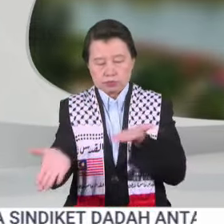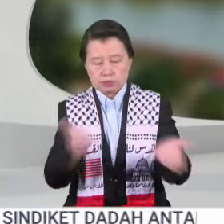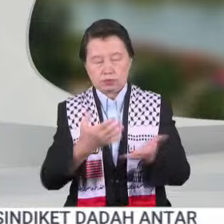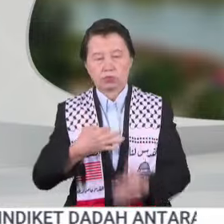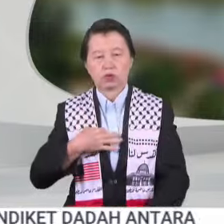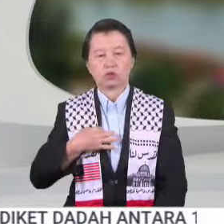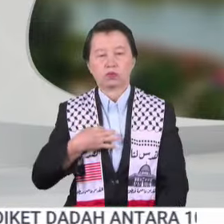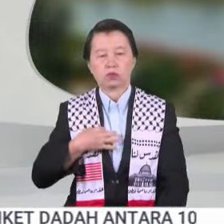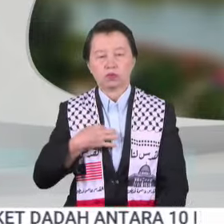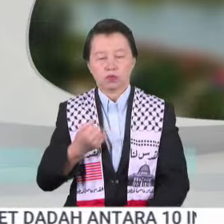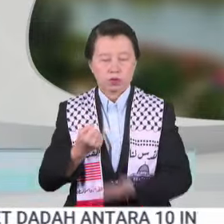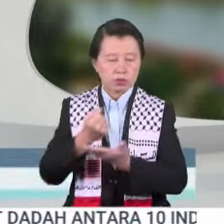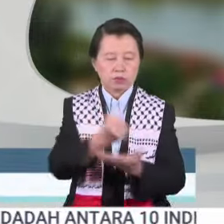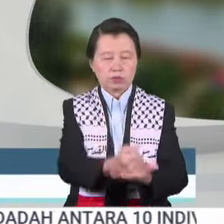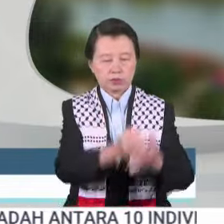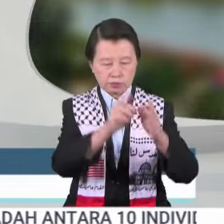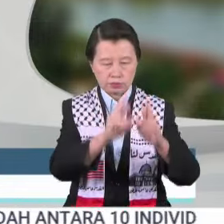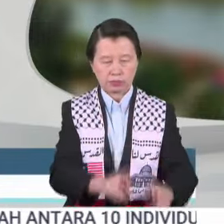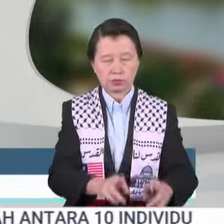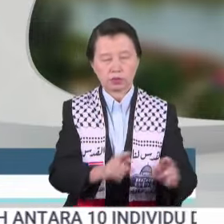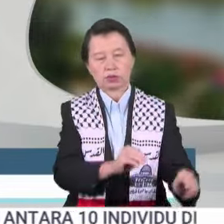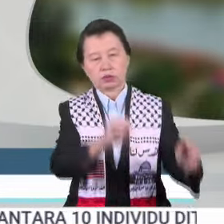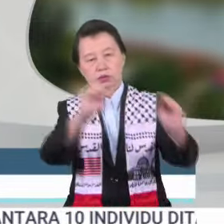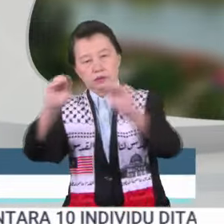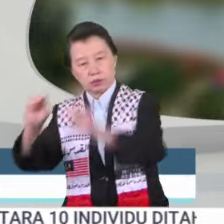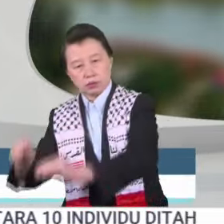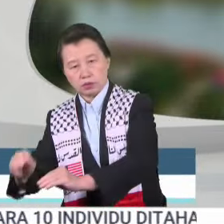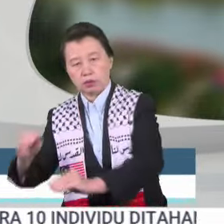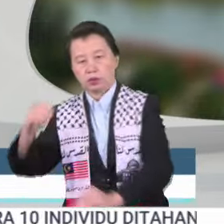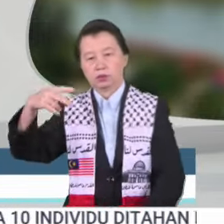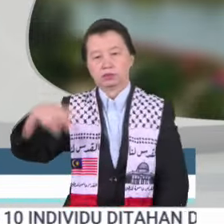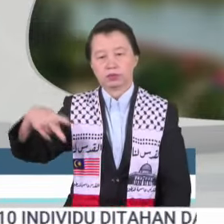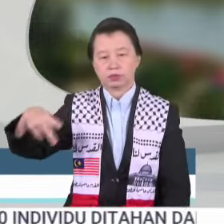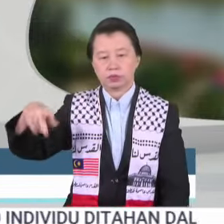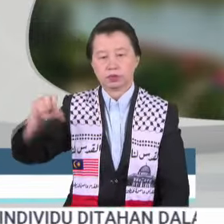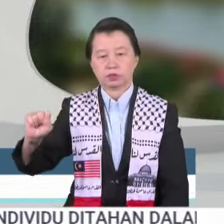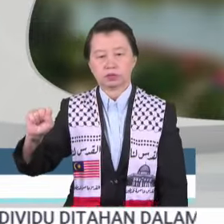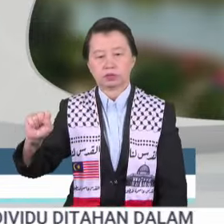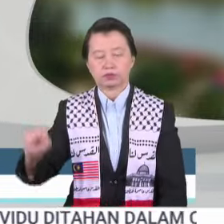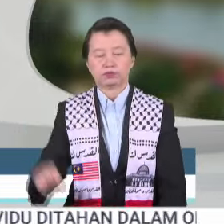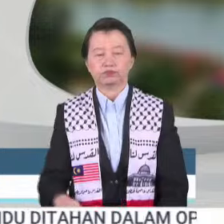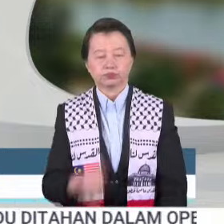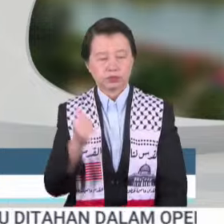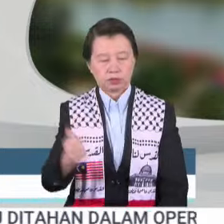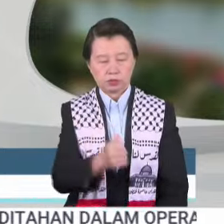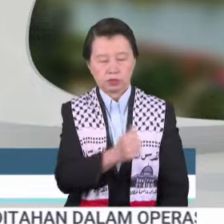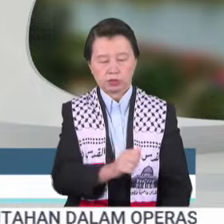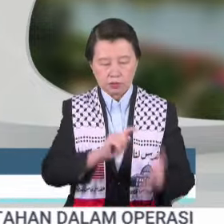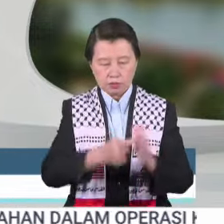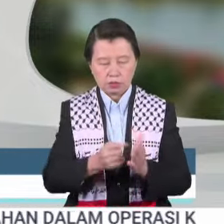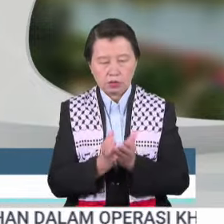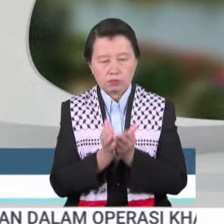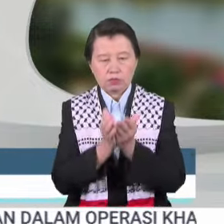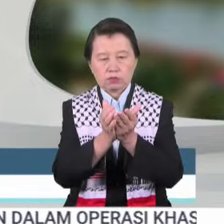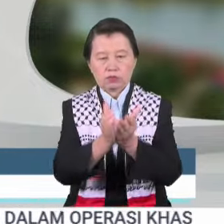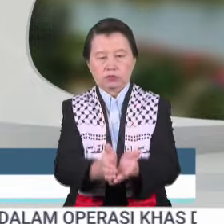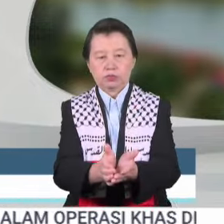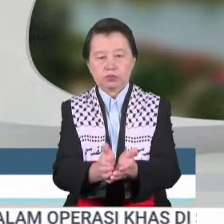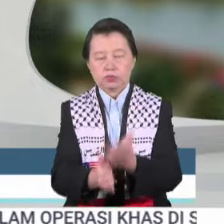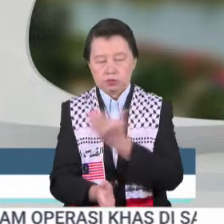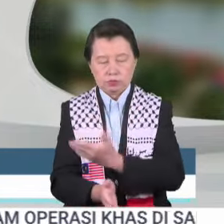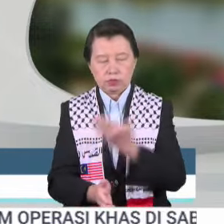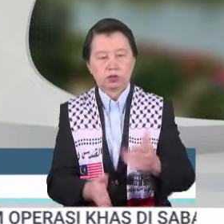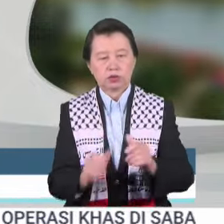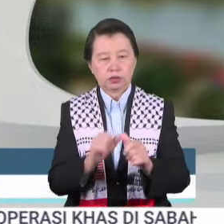sukarela membantu penduduk terjejas berpindah ke pusat pemindahan sementara masing-masing menggerakkan bot fiber milik mereka